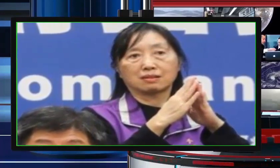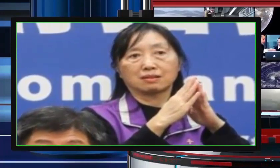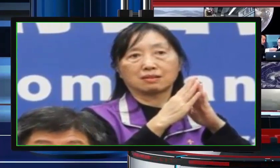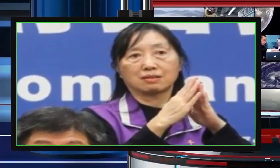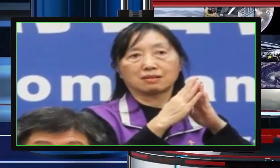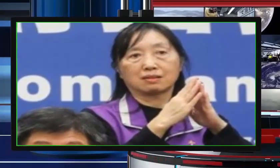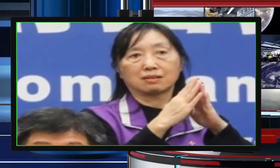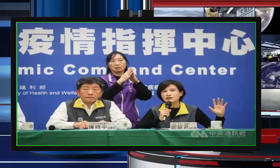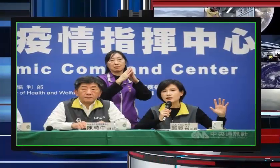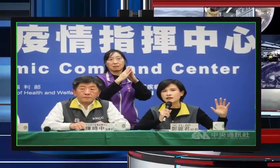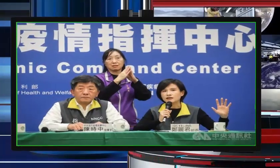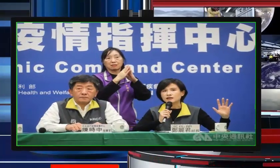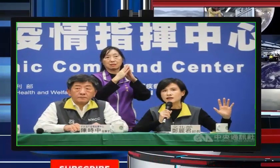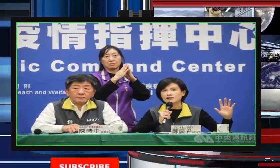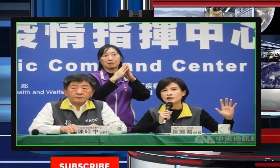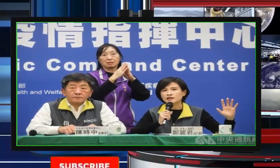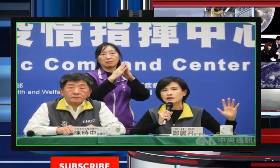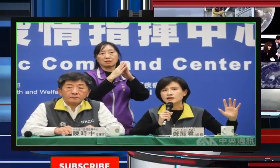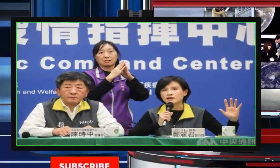2009年3月5日，